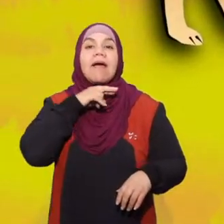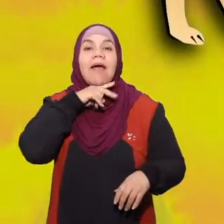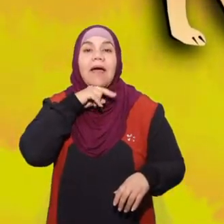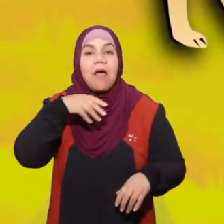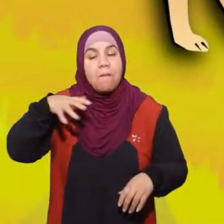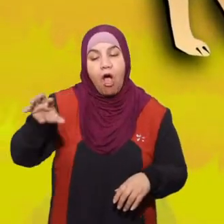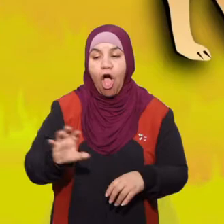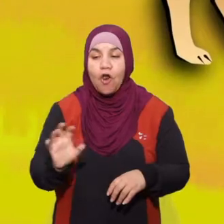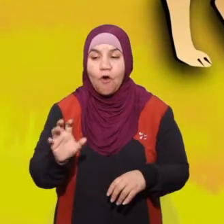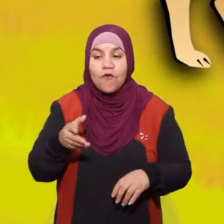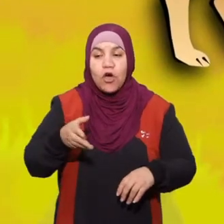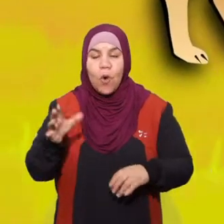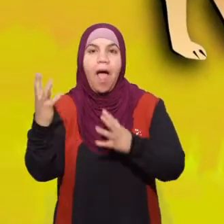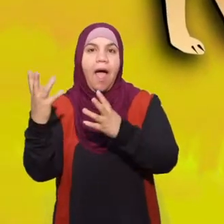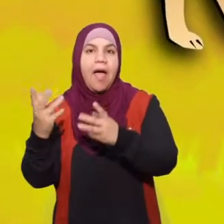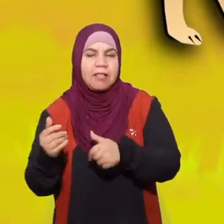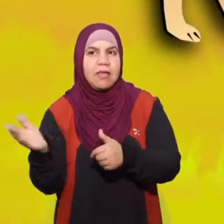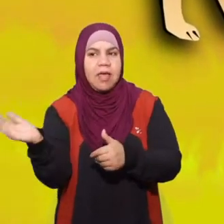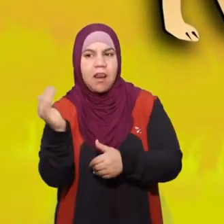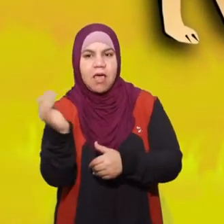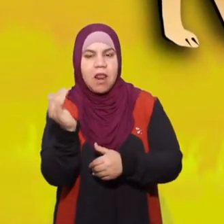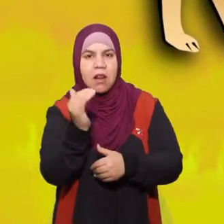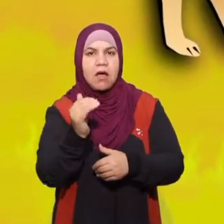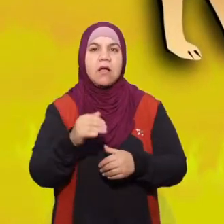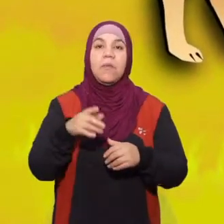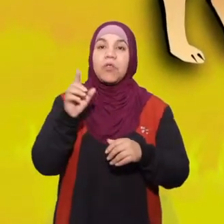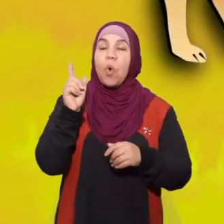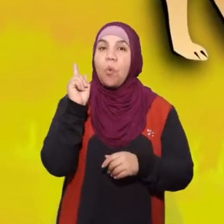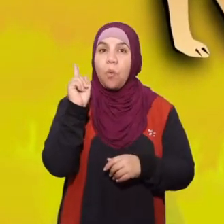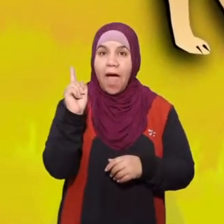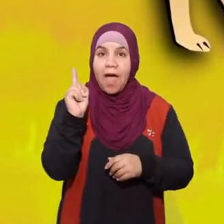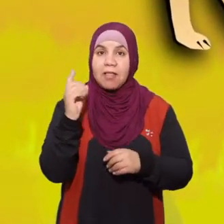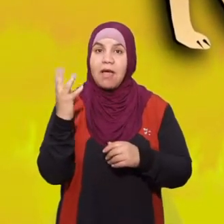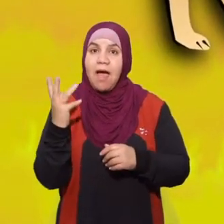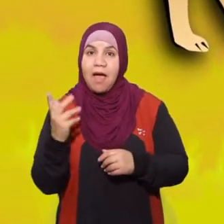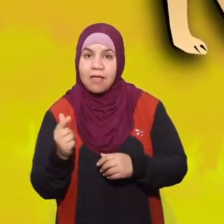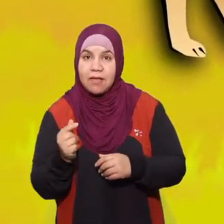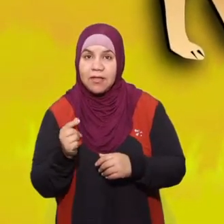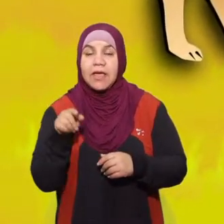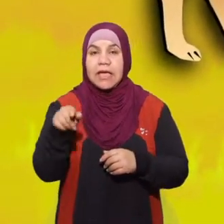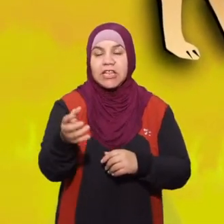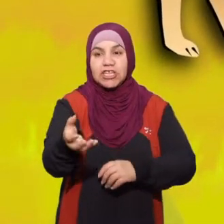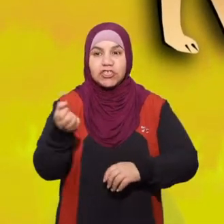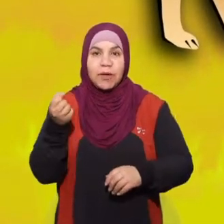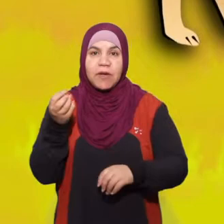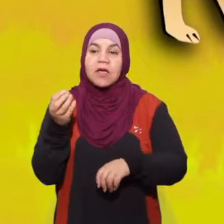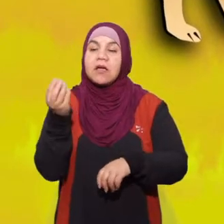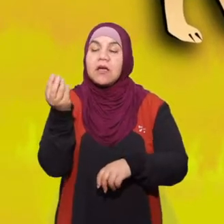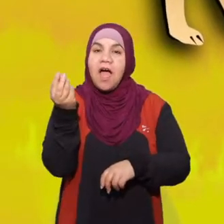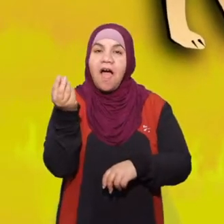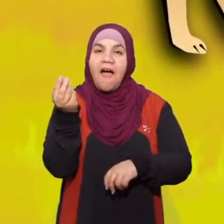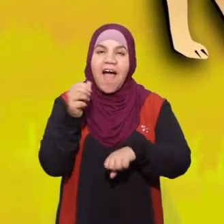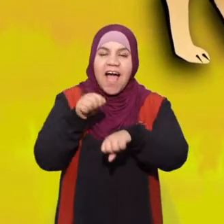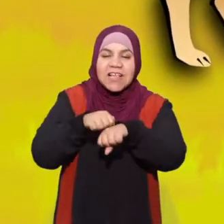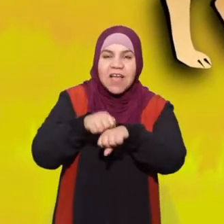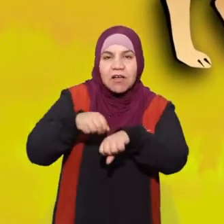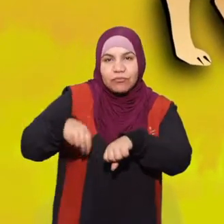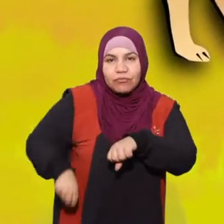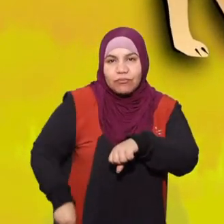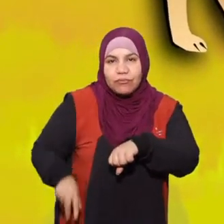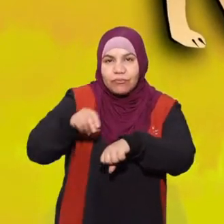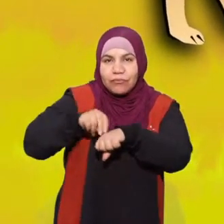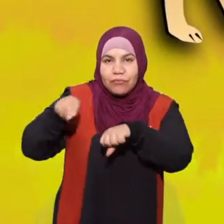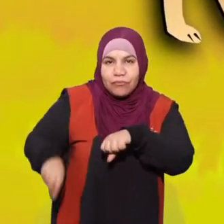الحظيرة، عدها كلها. حاضر. كلما أدخلت واحدة إلى الحظيرة أن تضع في جيبك حصاة